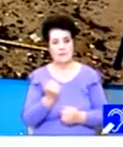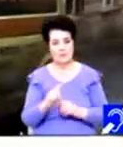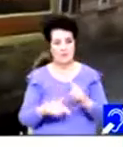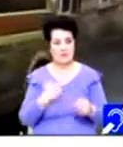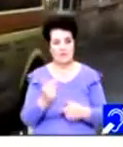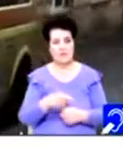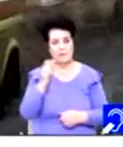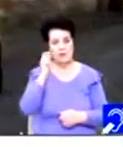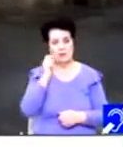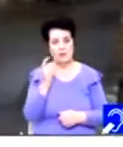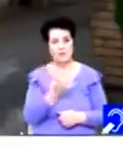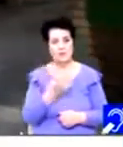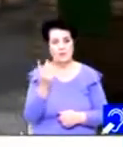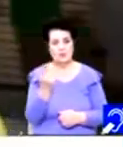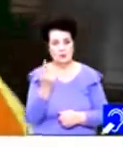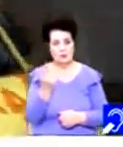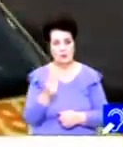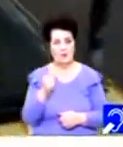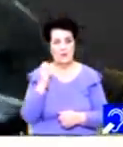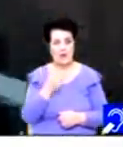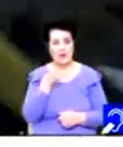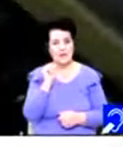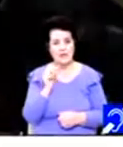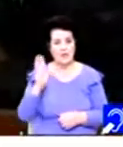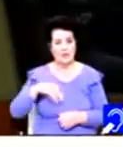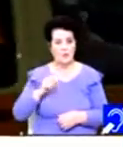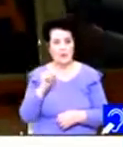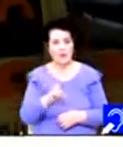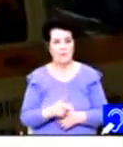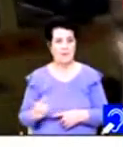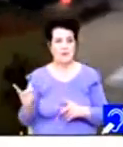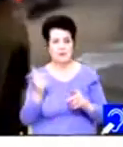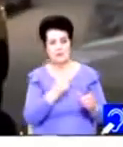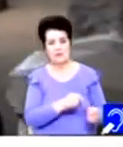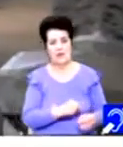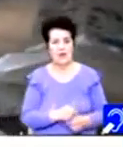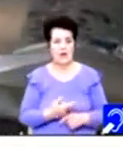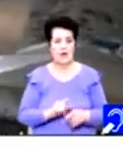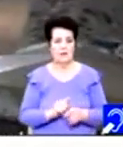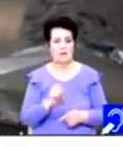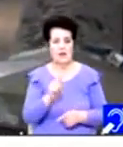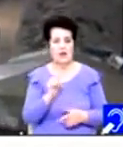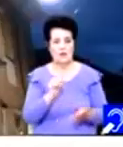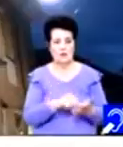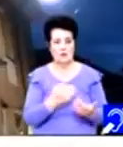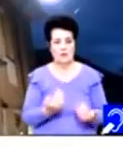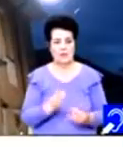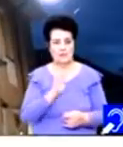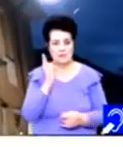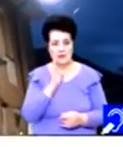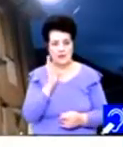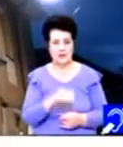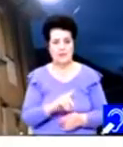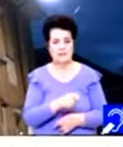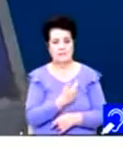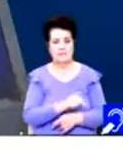viitoare. Bărbatul de 41 de ani a plecat ieri după amiază cu o ambulanță privată din Halkidiki și a ajuns azi dimineață la unitatea de